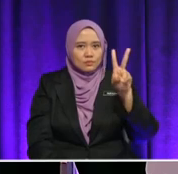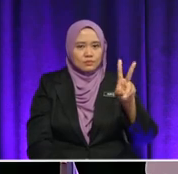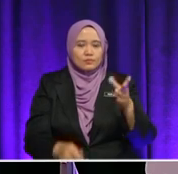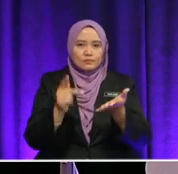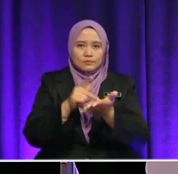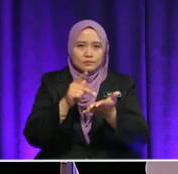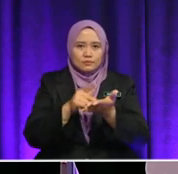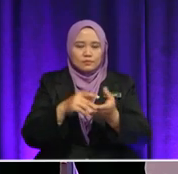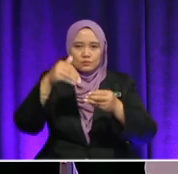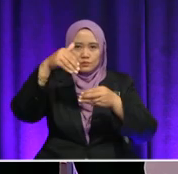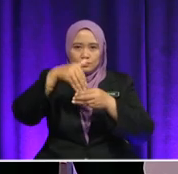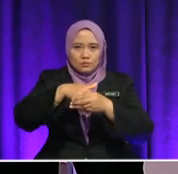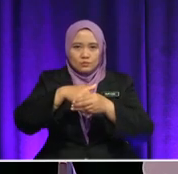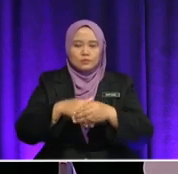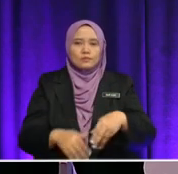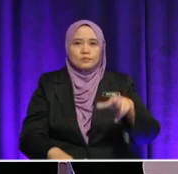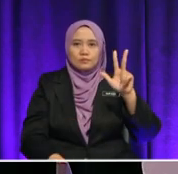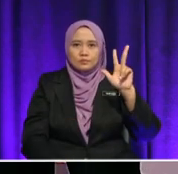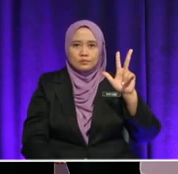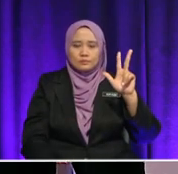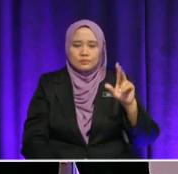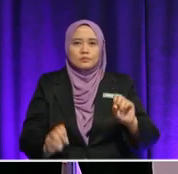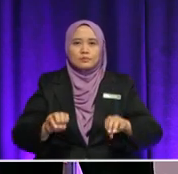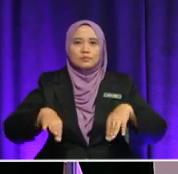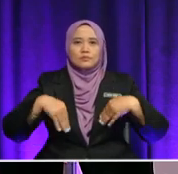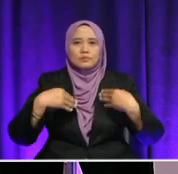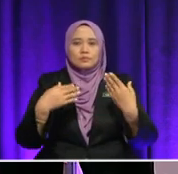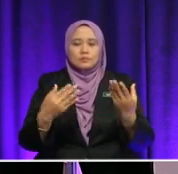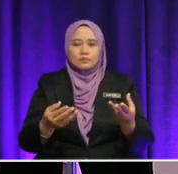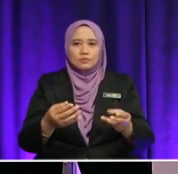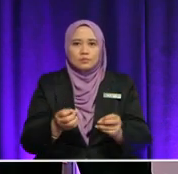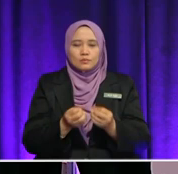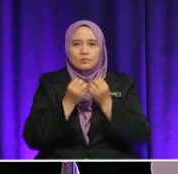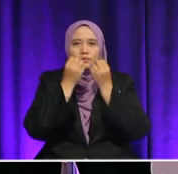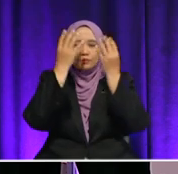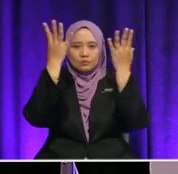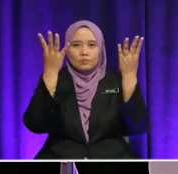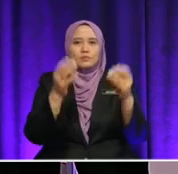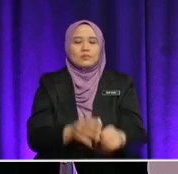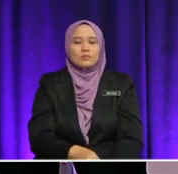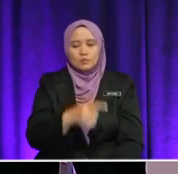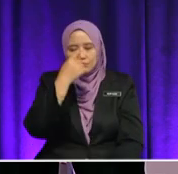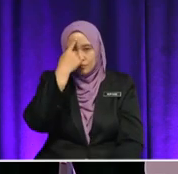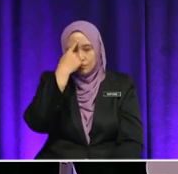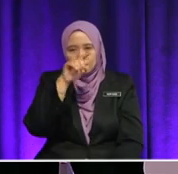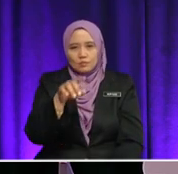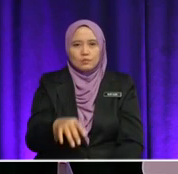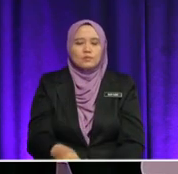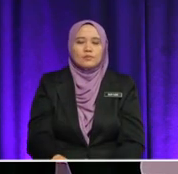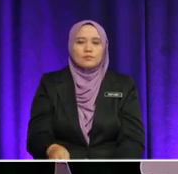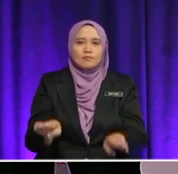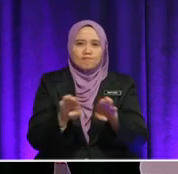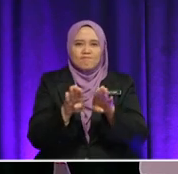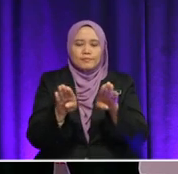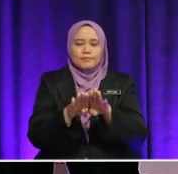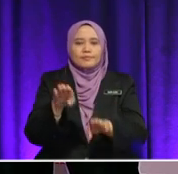dan yang ketiga melihat Bagaimana aku mah diumumkan Sebagai waibi itu merupakan salah satu daripada perkara yang kita akan lihat dalam